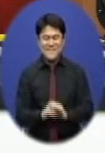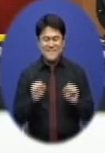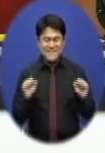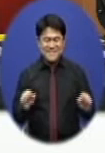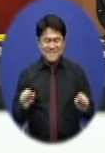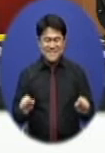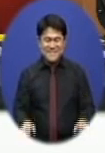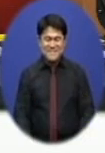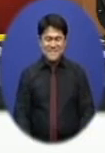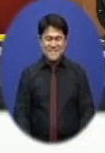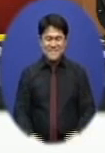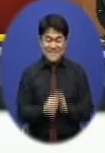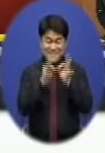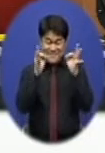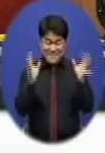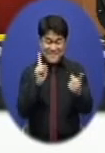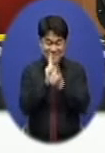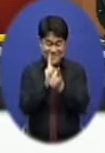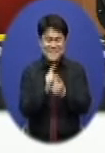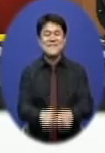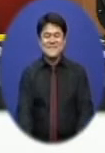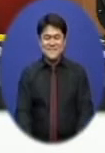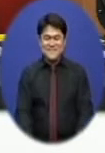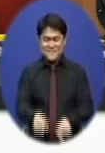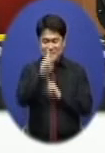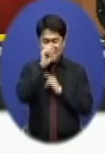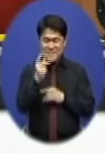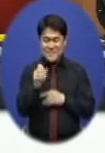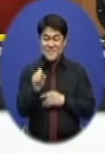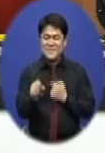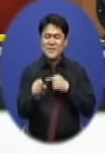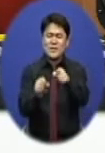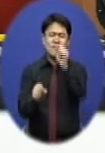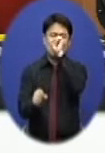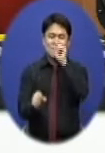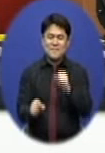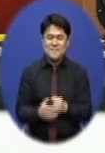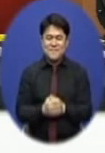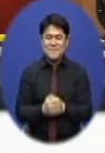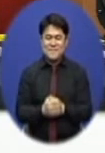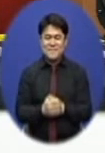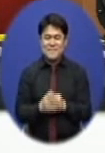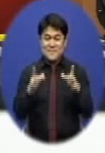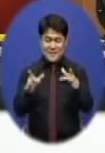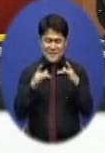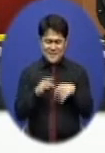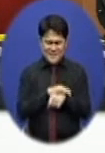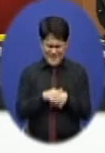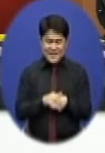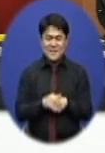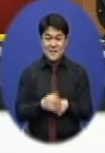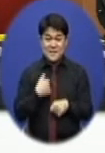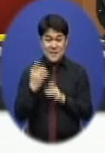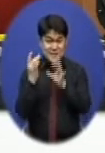안녕하세요. 오랜만이죠. 예, 오랜만입니다. 네, 회장님 네. 편이에요. 그동안 CD 잘 받았고요. 예, 네, 아, 잘